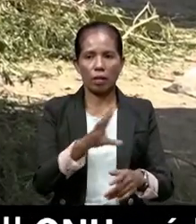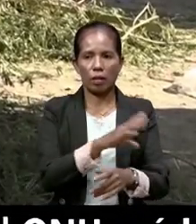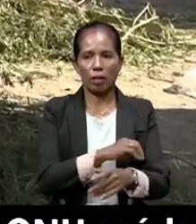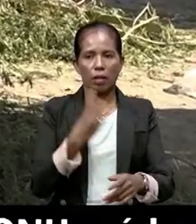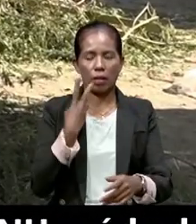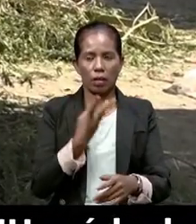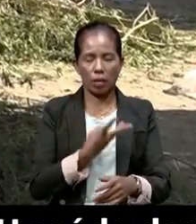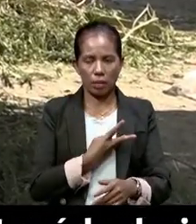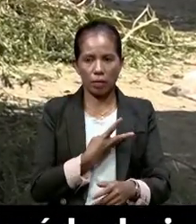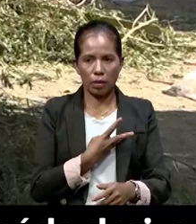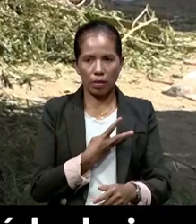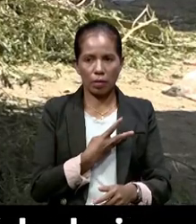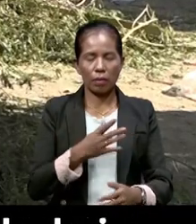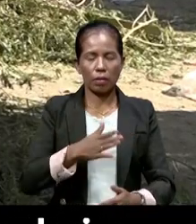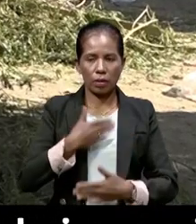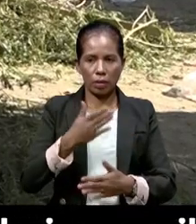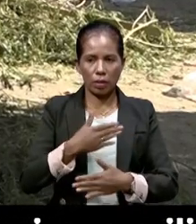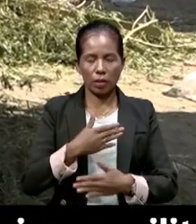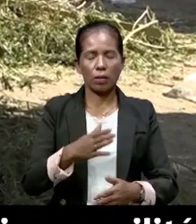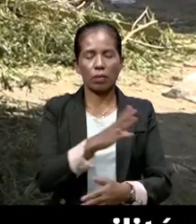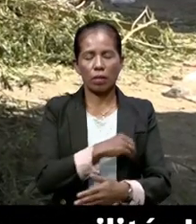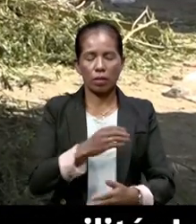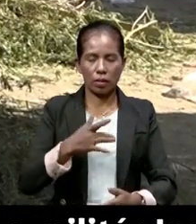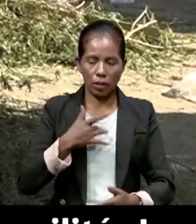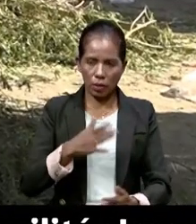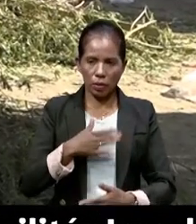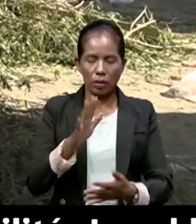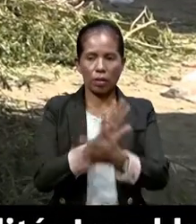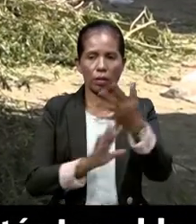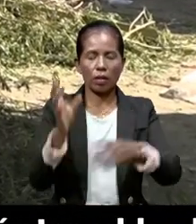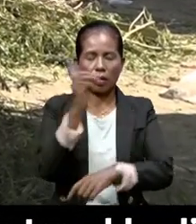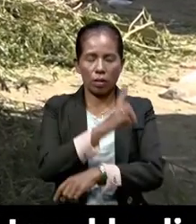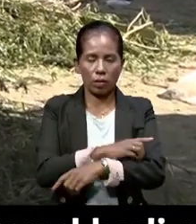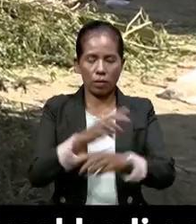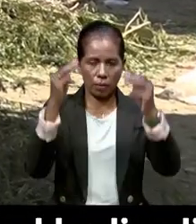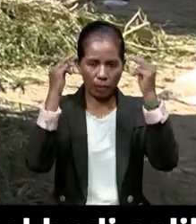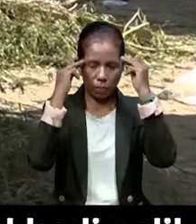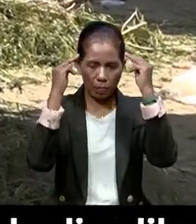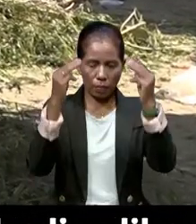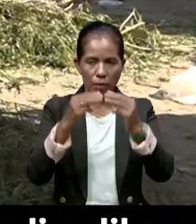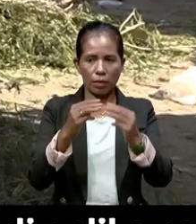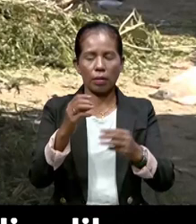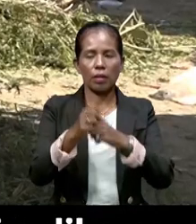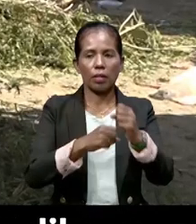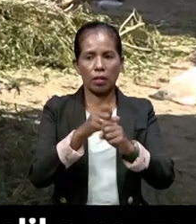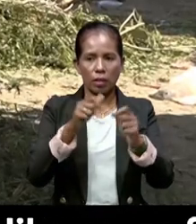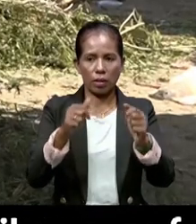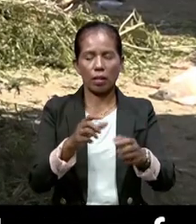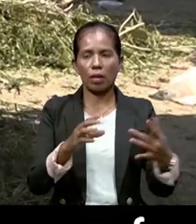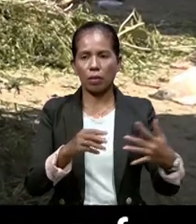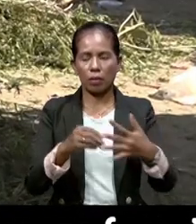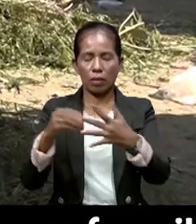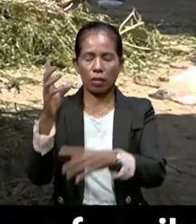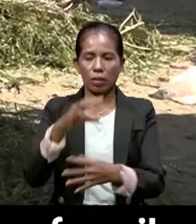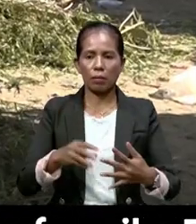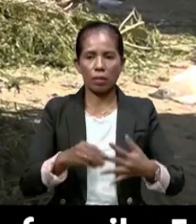ami alegria no senti ak solo celebra mnya loro idul adha tinanda dalaida, tamida ne loro inda nebe spesial tepes